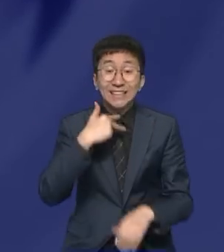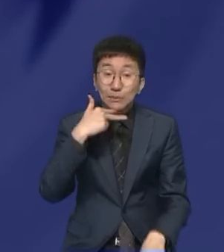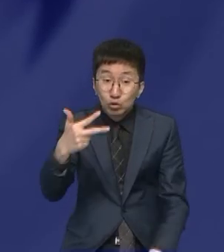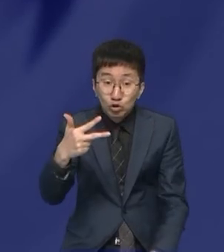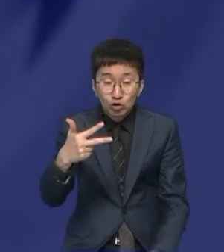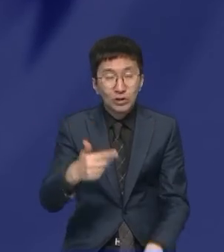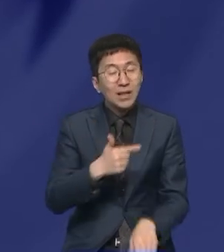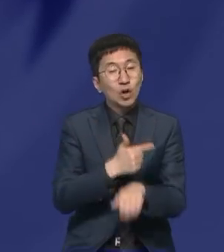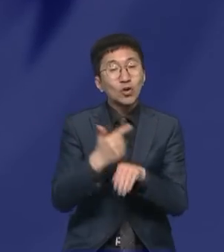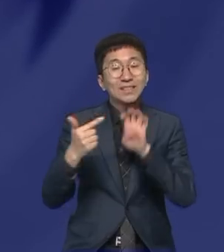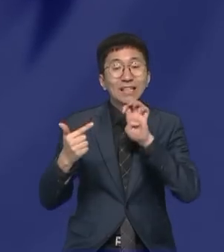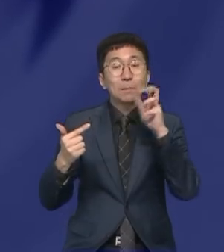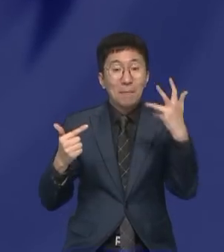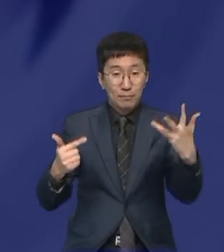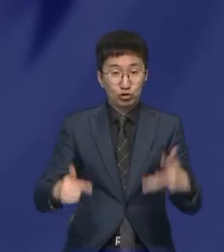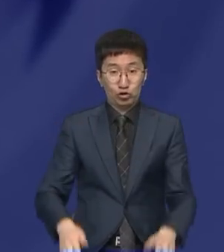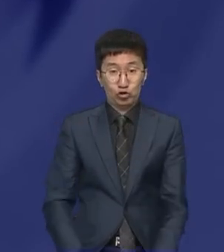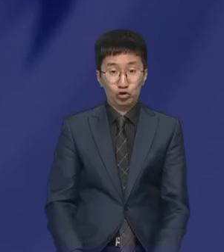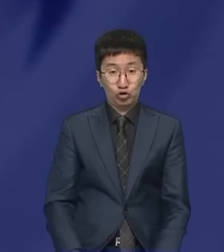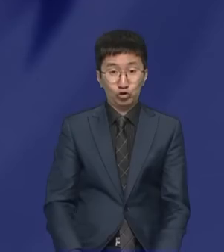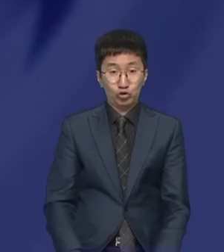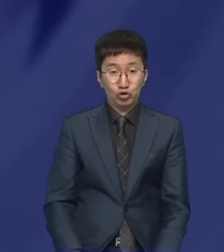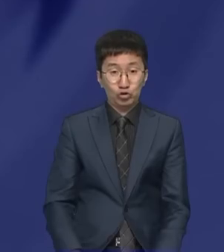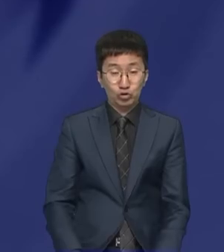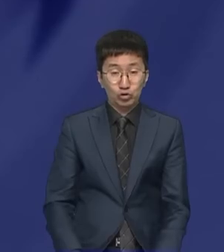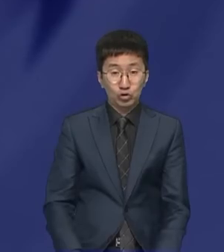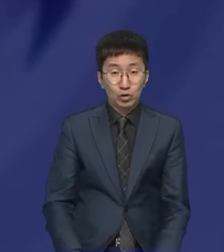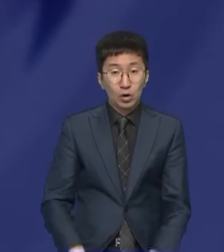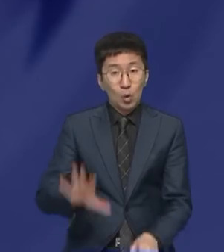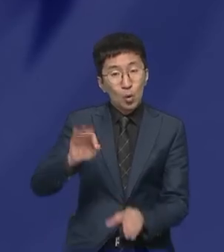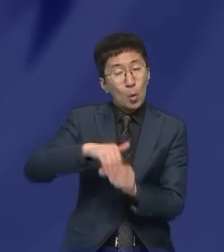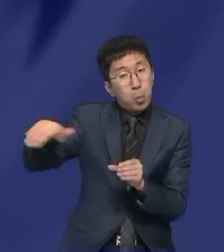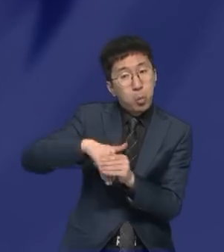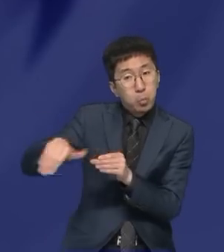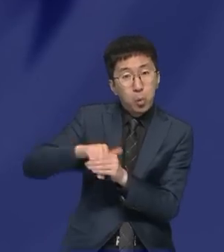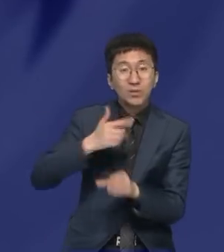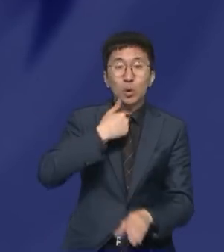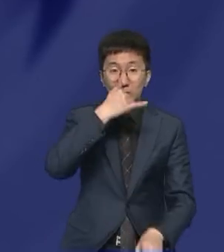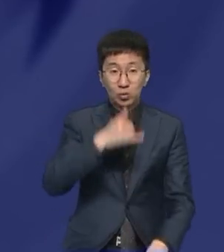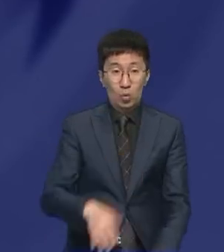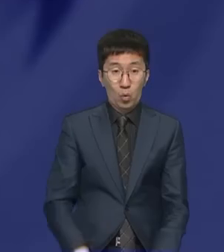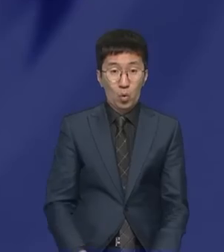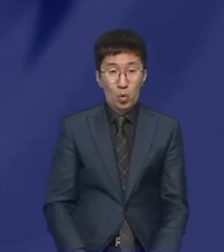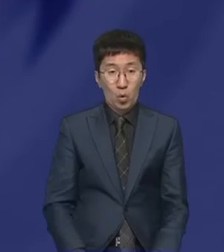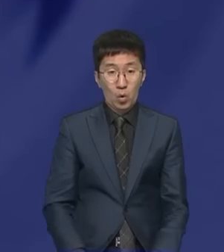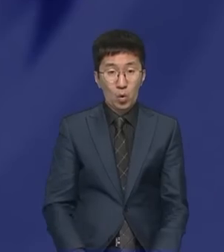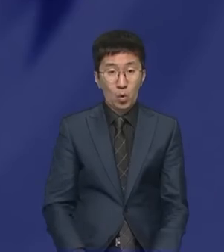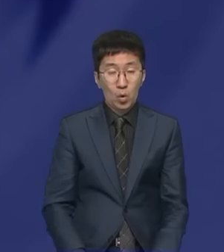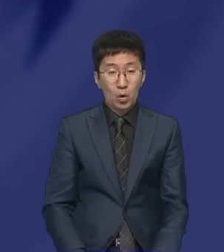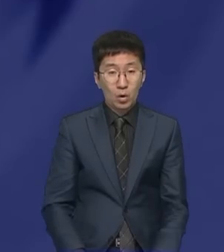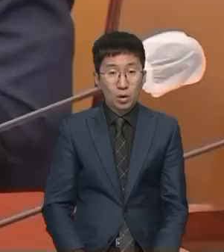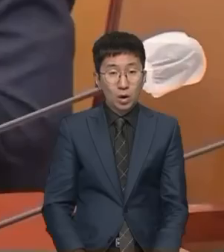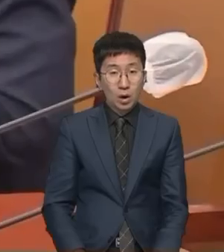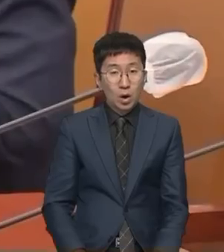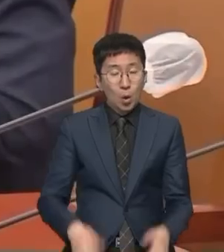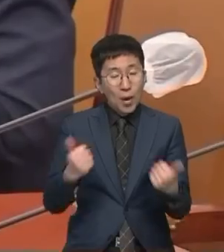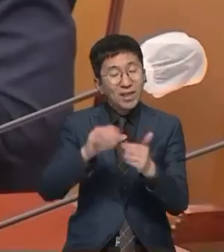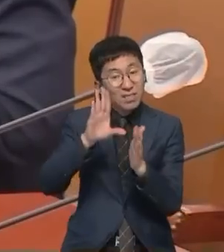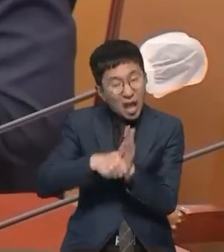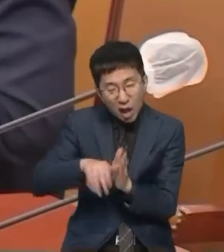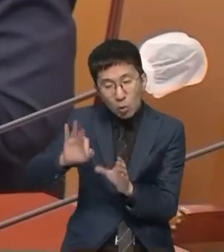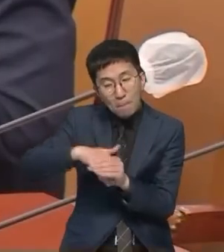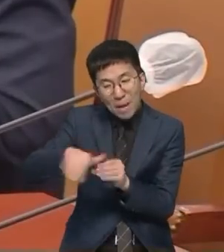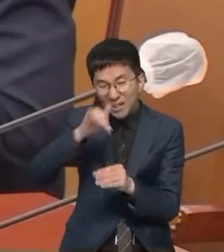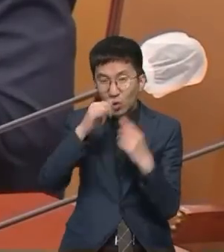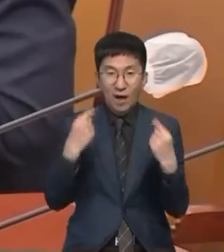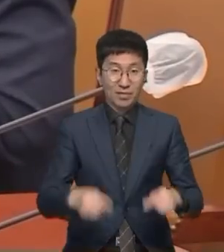48분, 위믹스 코인이 한 차례 매도된 걸로 돼 있습니다. 회의 중간에 거래를 했다는 의혹이 제기됩니다. 올해